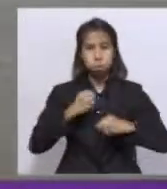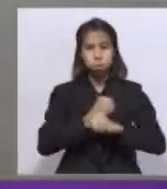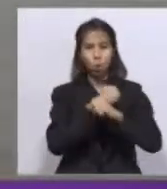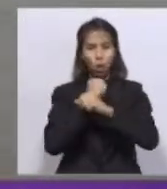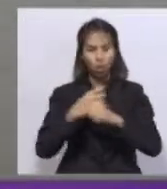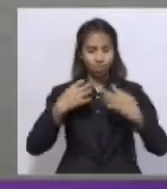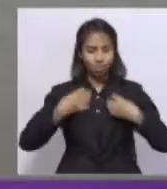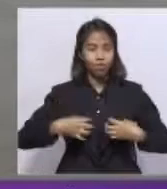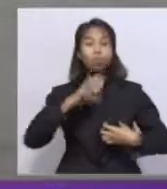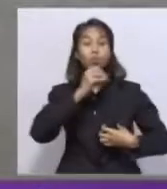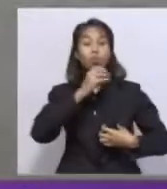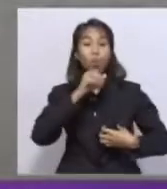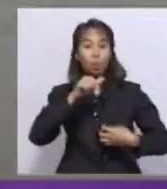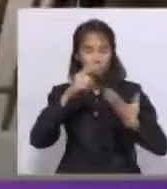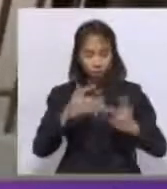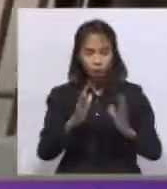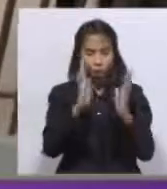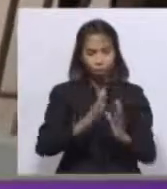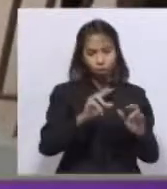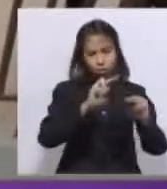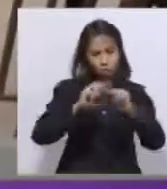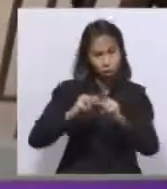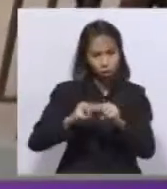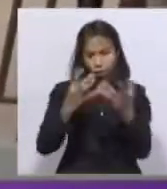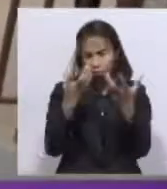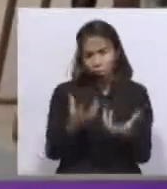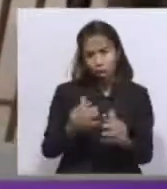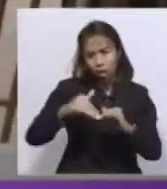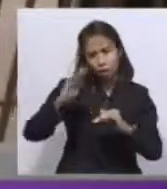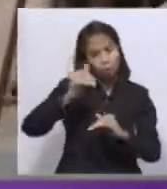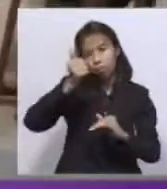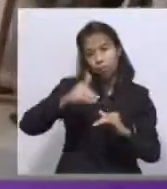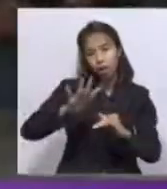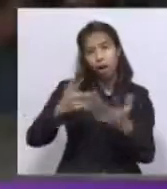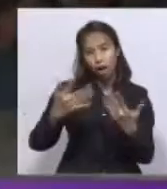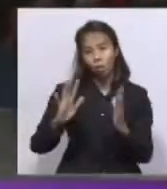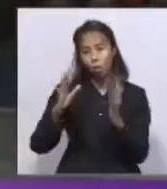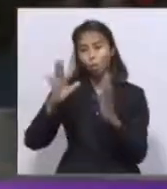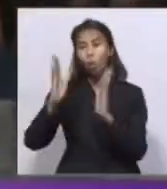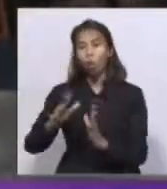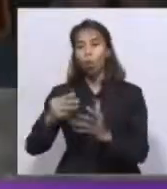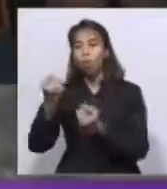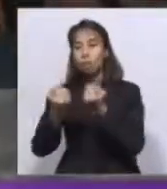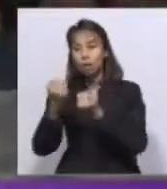เรือต้องไม่บรรทุกเกินน้ำหนักและคนขับเรือต้องมีใบอนุญาตเดินเรืออย่างถูกต้องด้วย